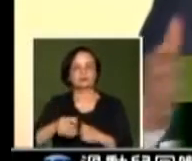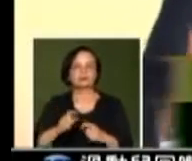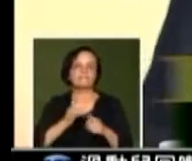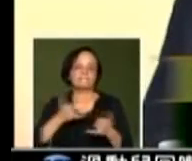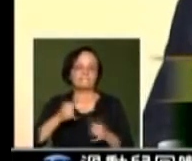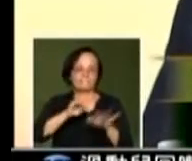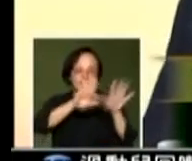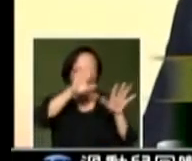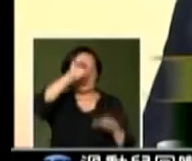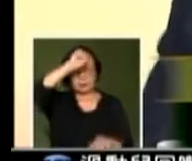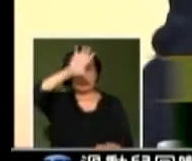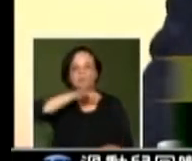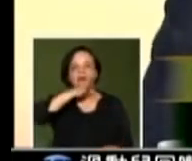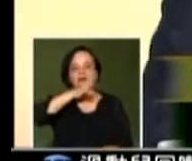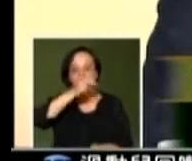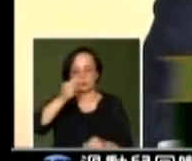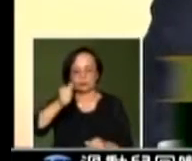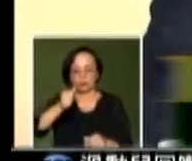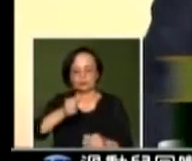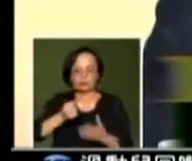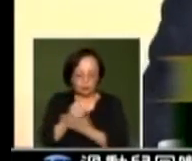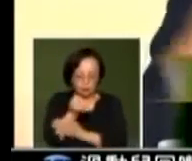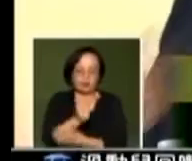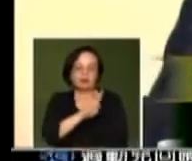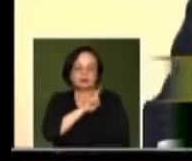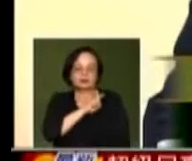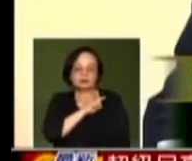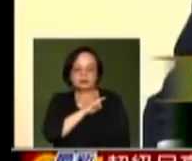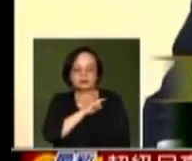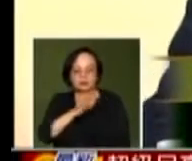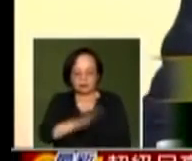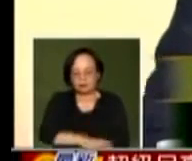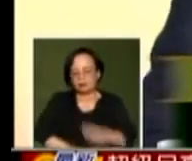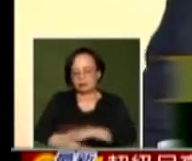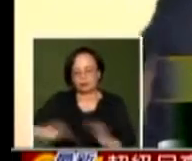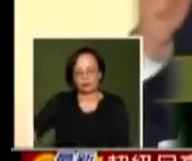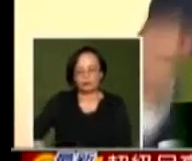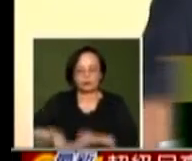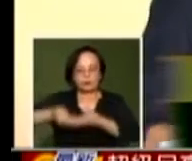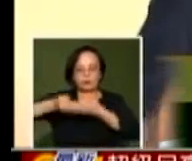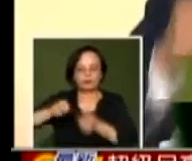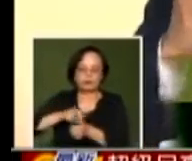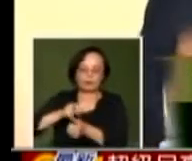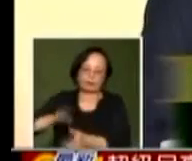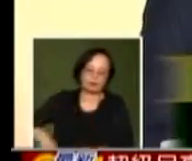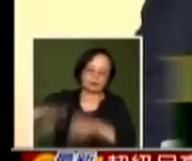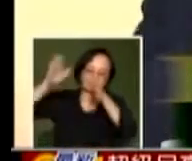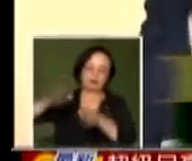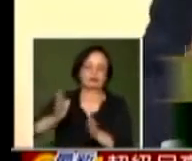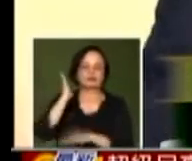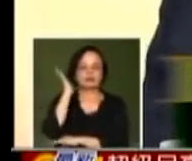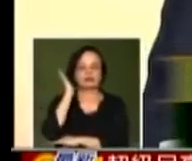湾土生土长由台南双手抱起来的政党，咱就是代表台